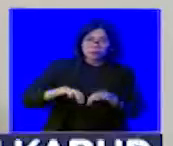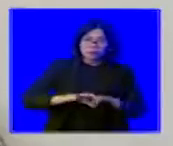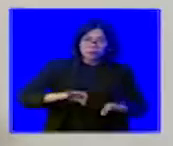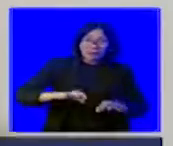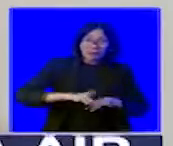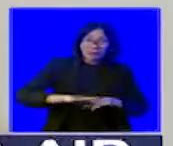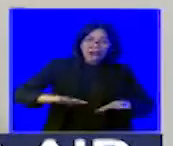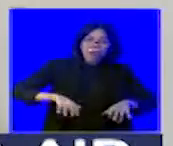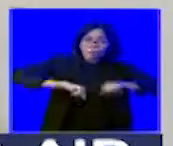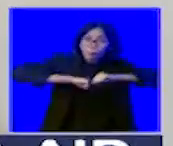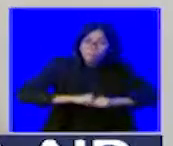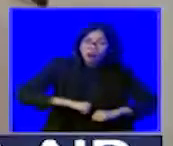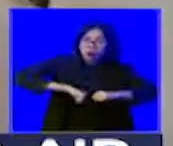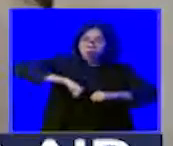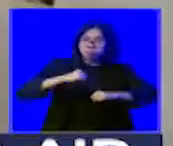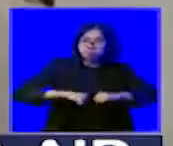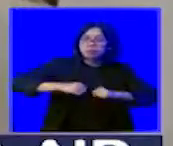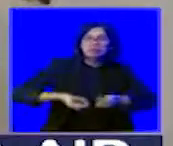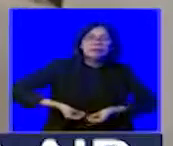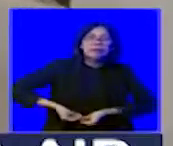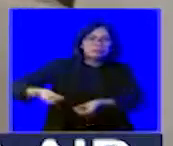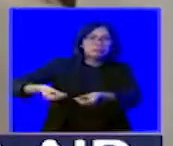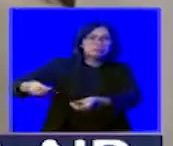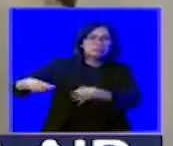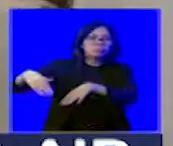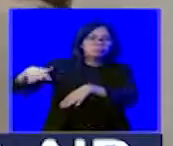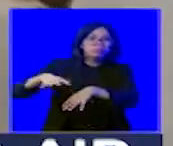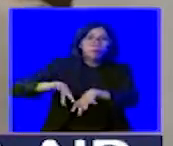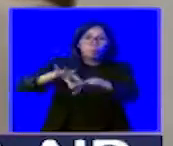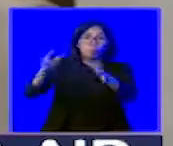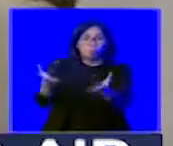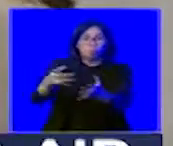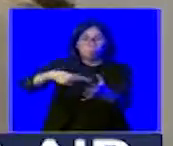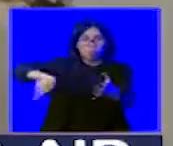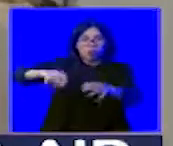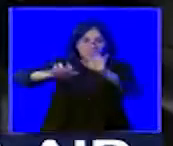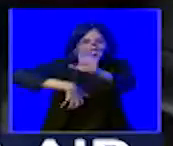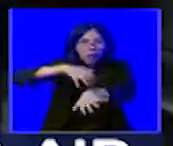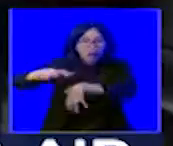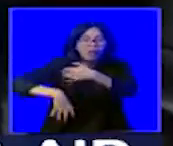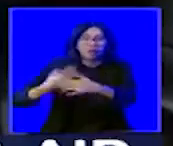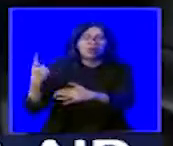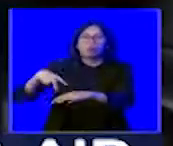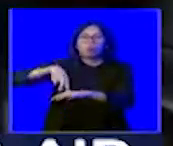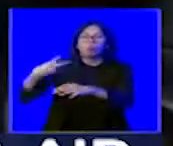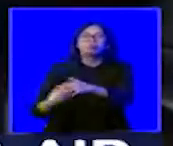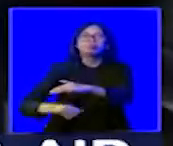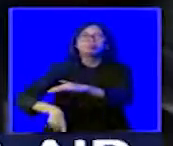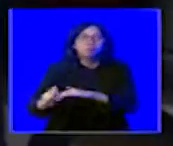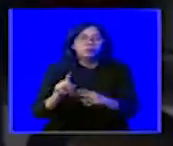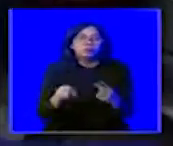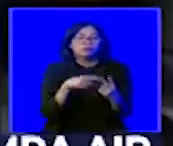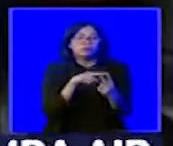pompa air yang digunakan Chai Changpan untuk menguras air di lubang yang digalinya. Keduanya juga diketahui kerap membantu